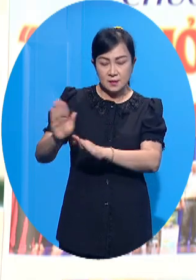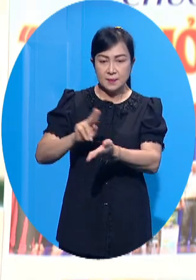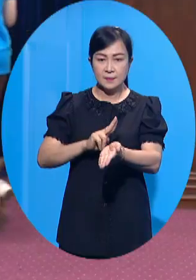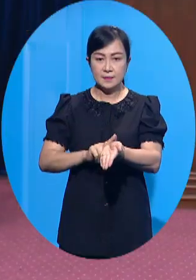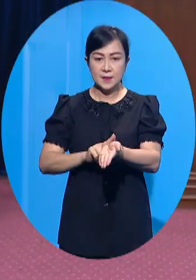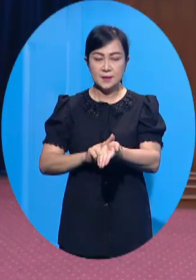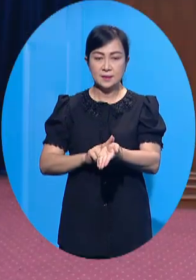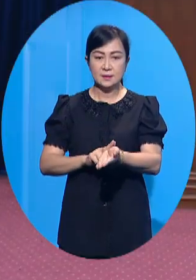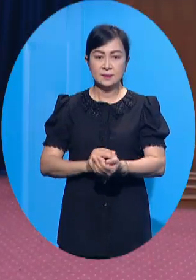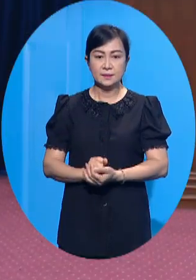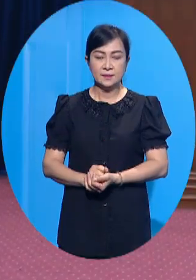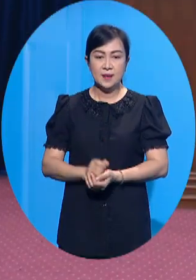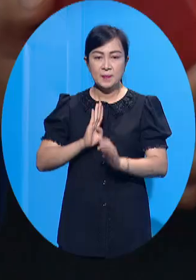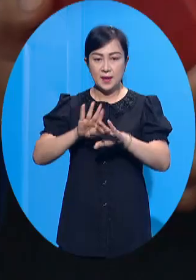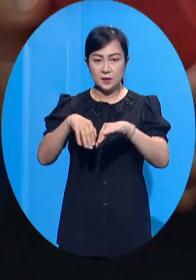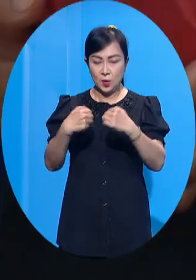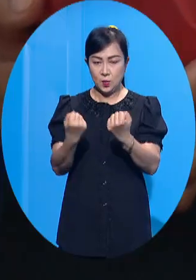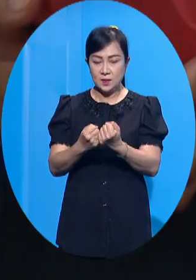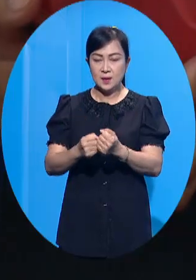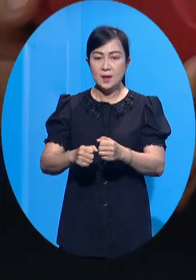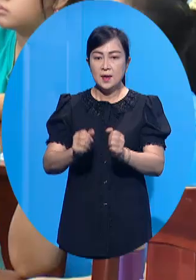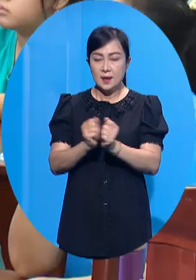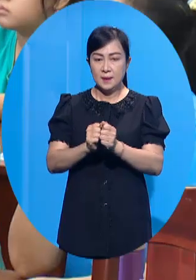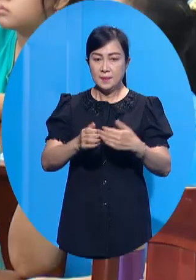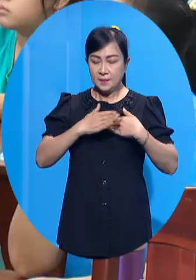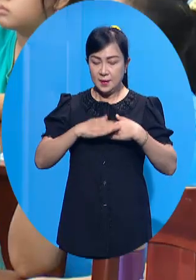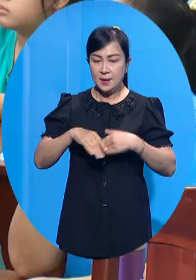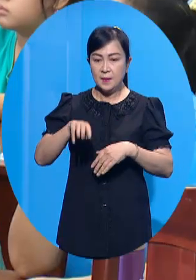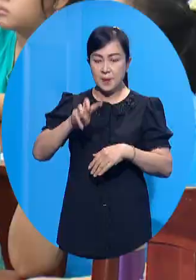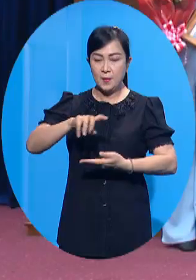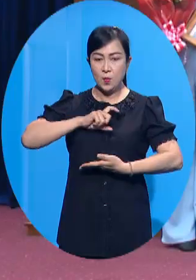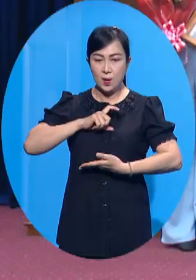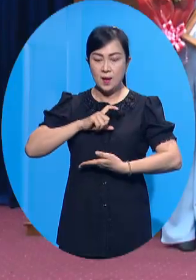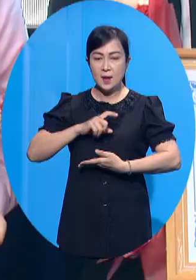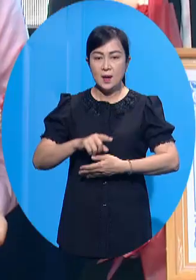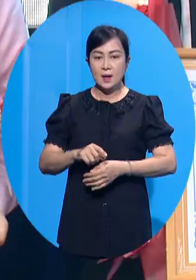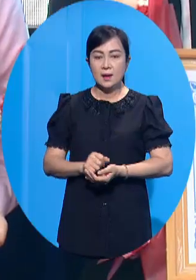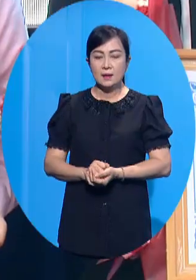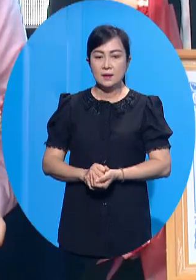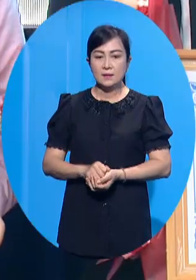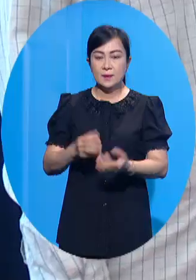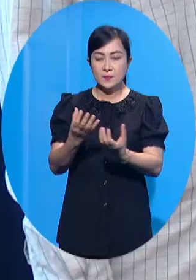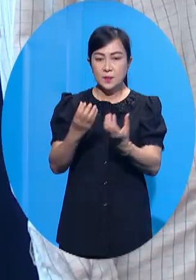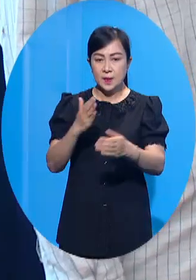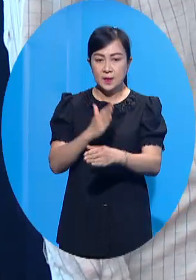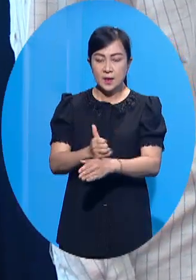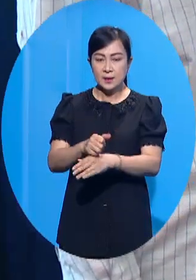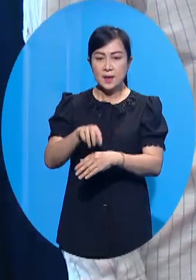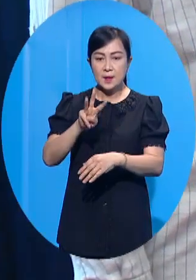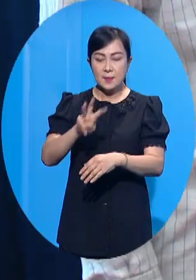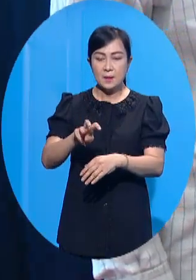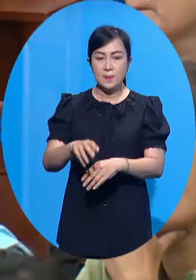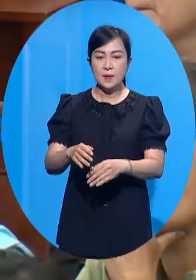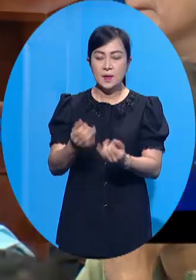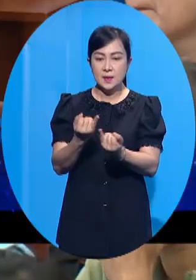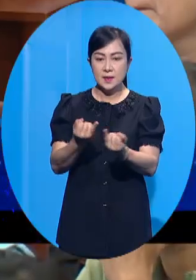cái bệnh. Ban tổ chức phối hợp cùng với các mạnh thường quân dành tặng 30 phần quà, mỗi suất bao gồm học bổng và các nhu yếu phẩm cho 30 trường hợp trẻ em có